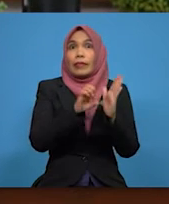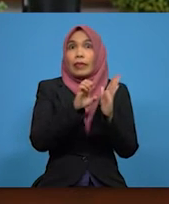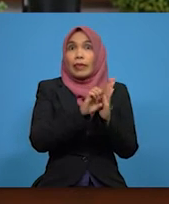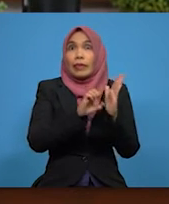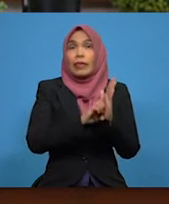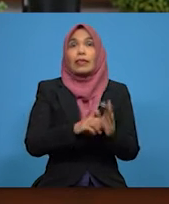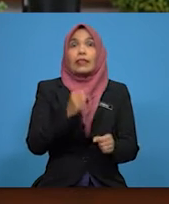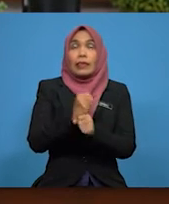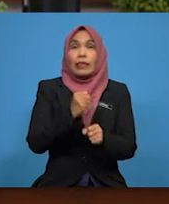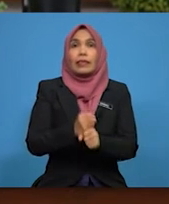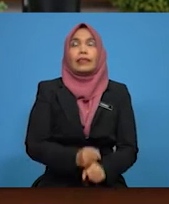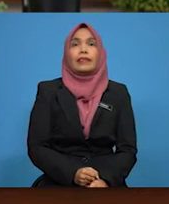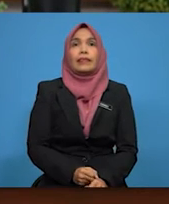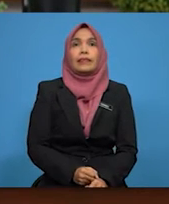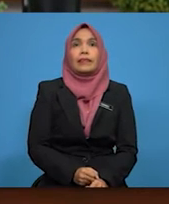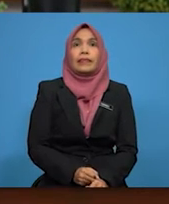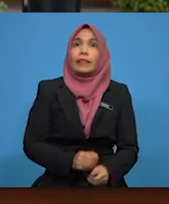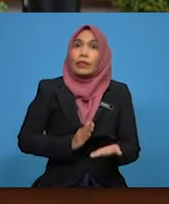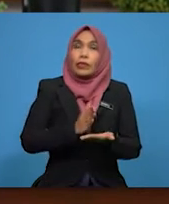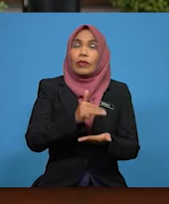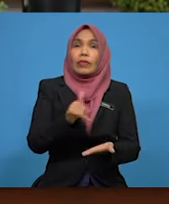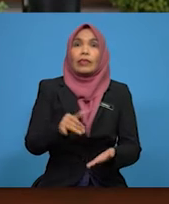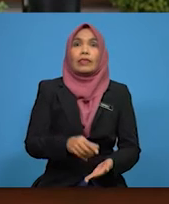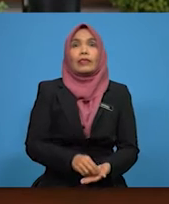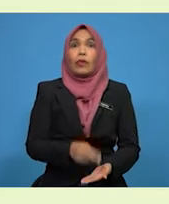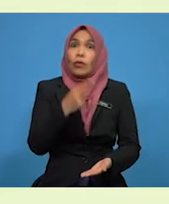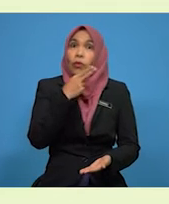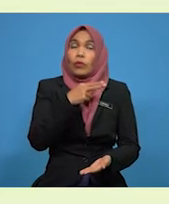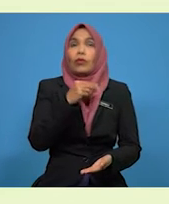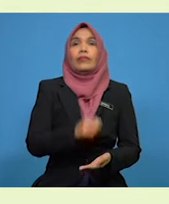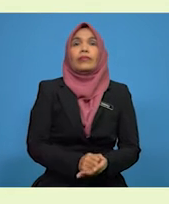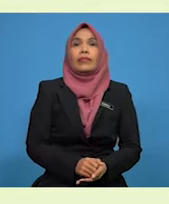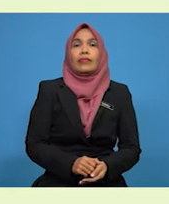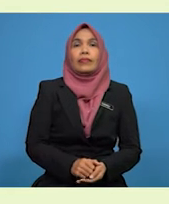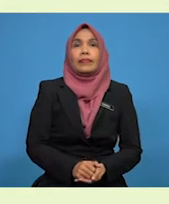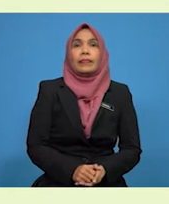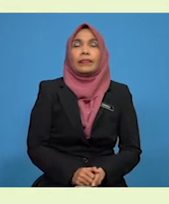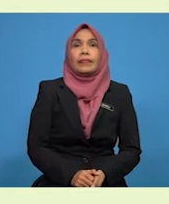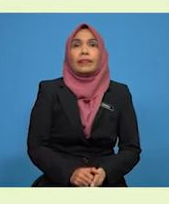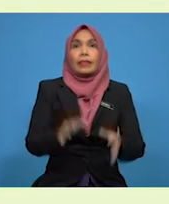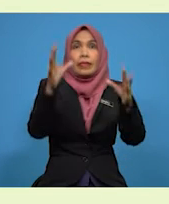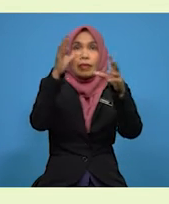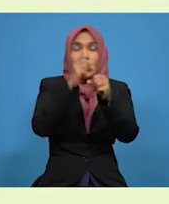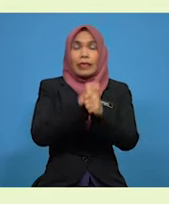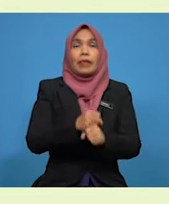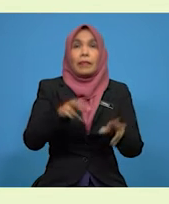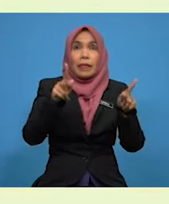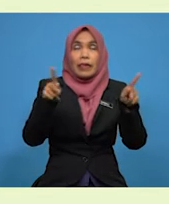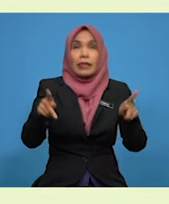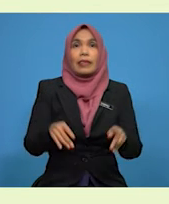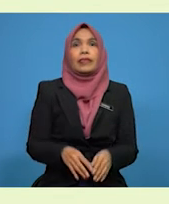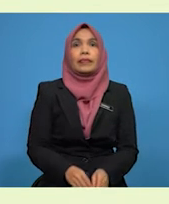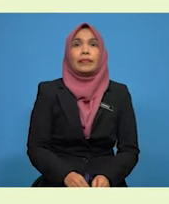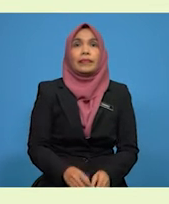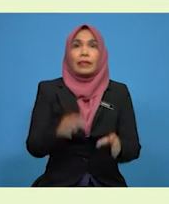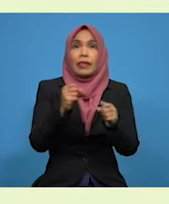meningkatkan produktiviti, seterusnya menguntungkan syarikat. Diharap para pelajar dapat mencapai hasil